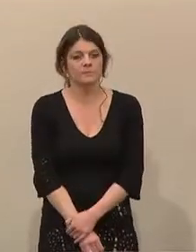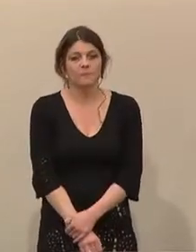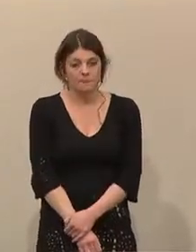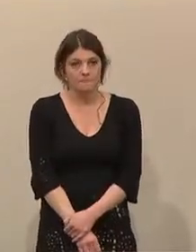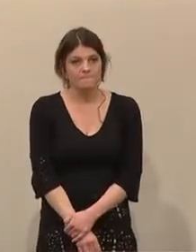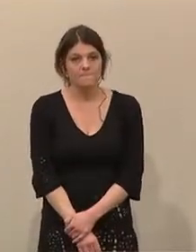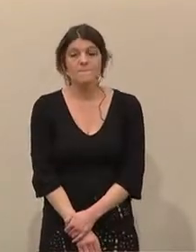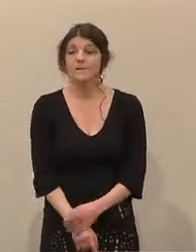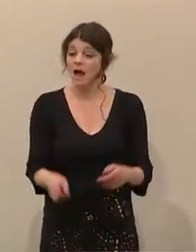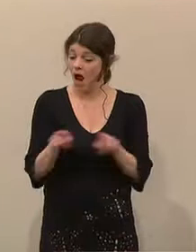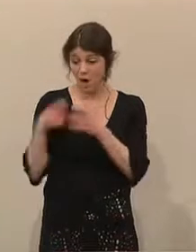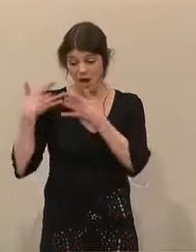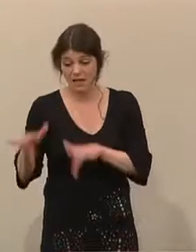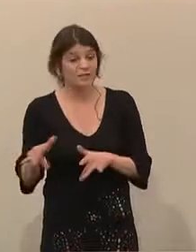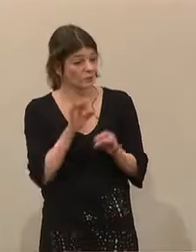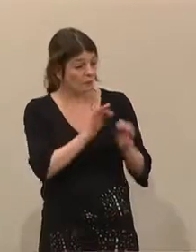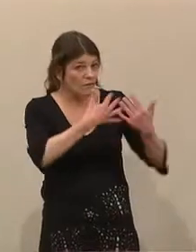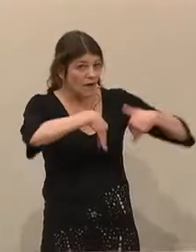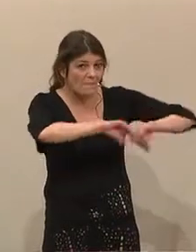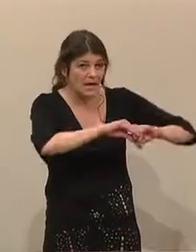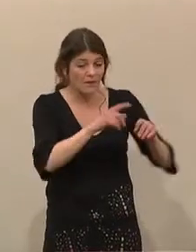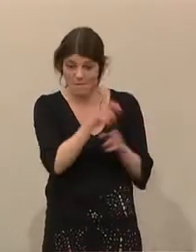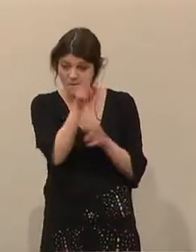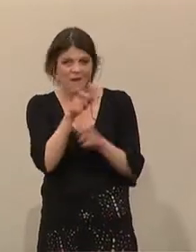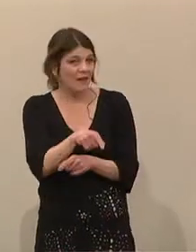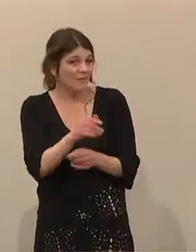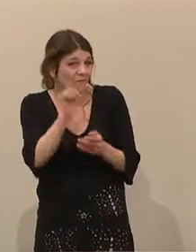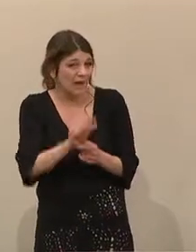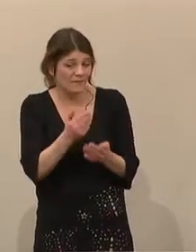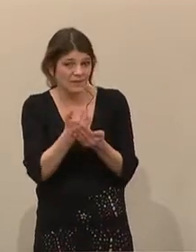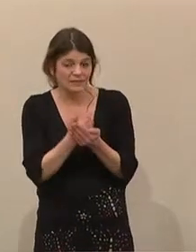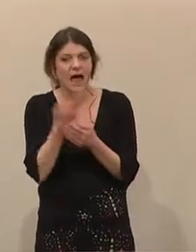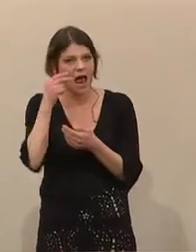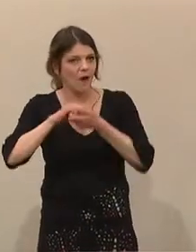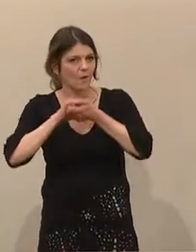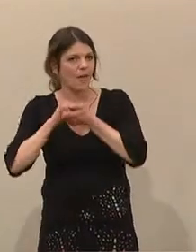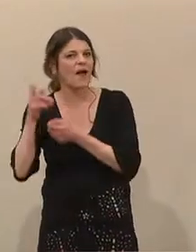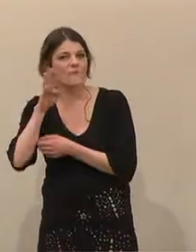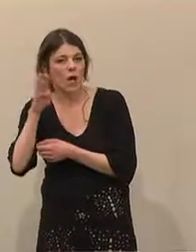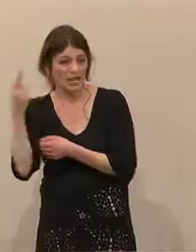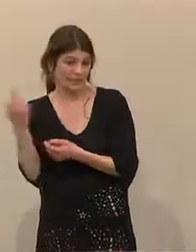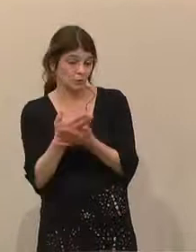Auf die Entlastung für Familien und Niedrigstverdiener ist mein Kollege Gust Wöginger schon eingegangen.